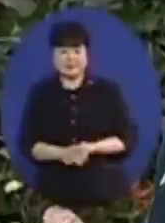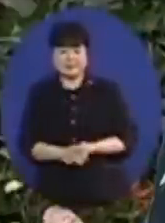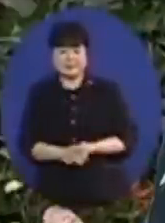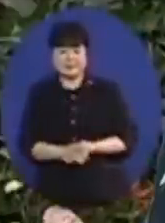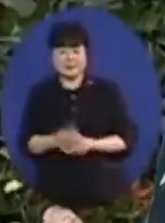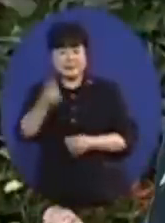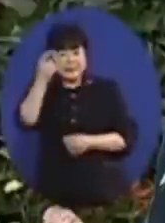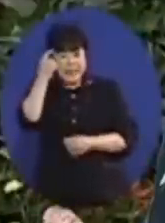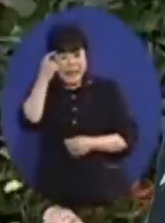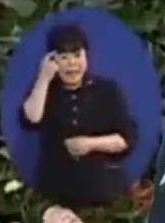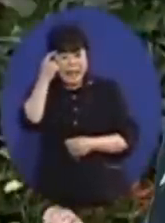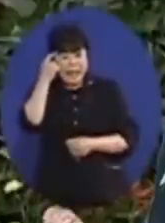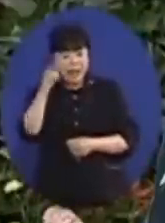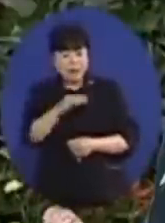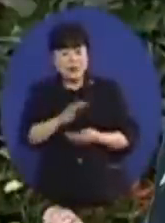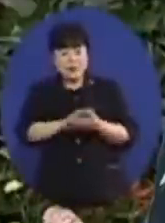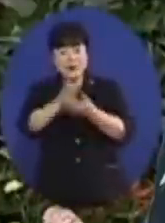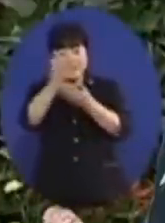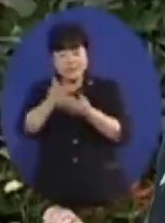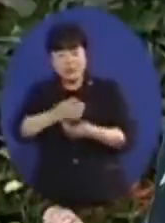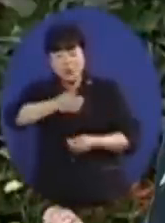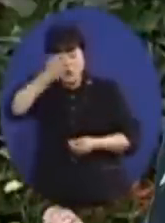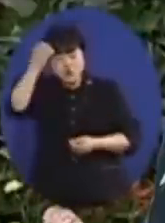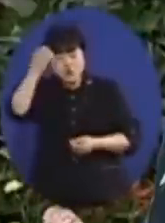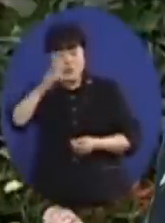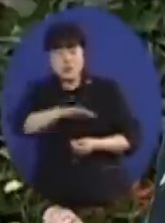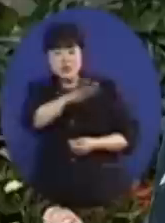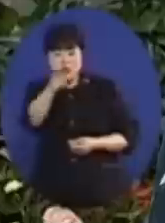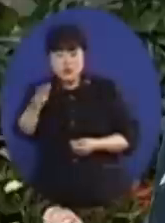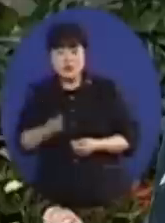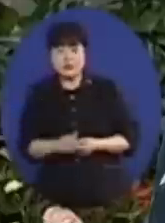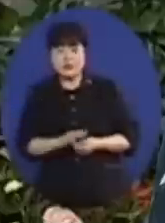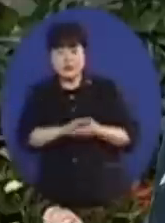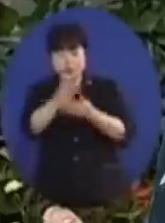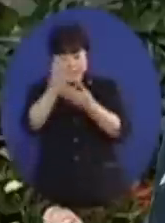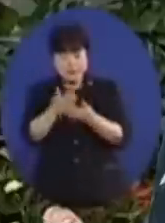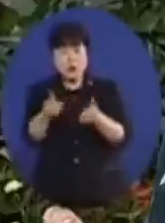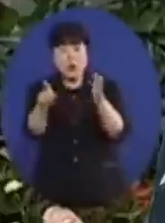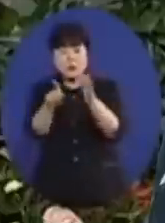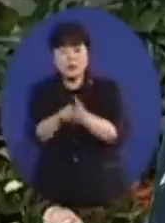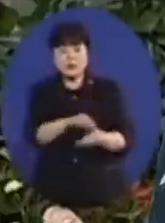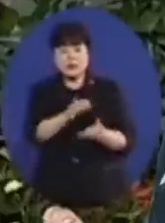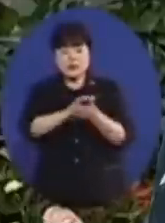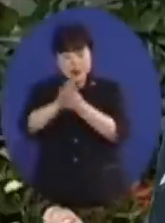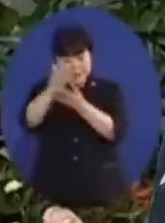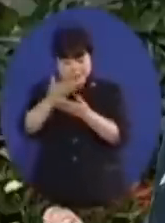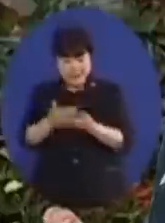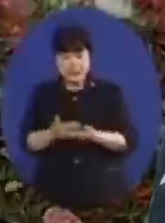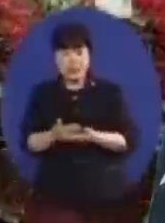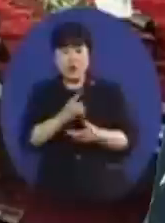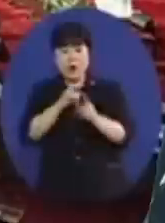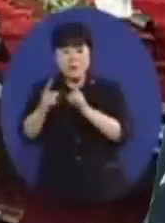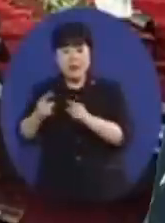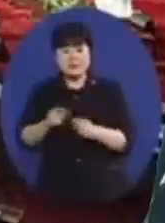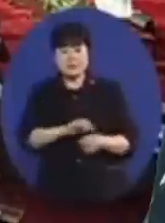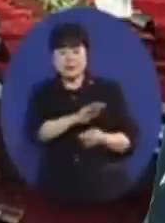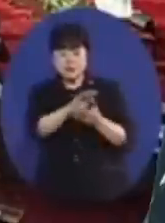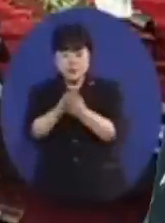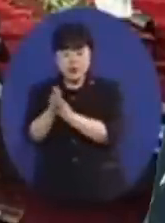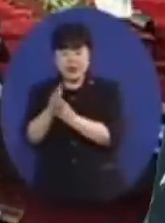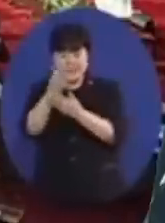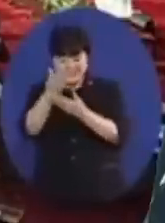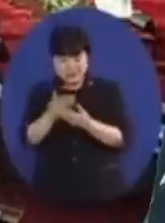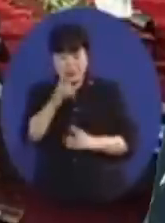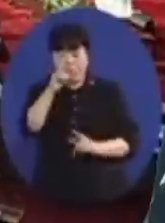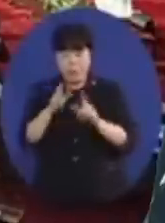생각이 우리를 변하시기로 꿈이 우리를 변화시키고 믿음이 우리를 변하시고 말씀이 우리